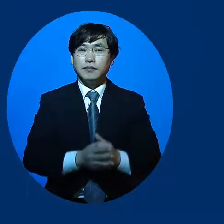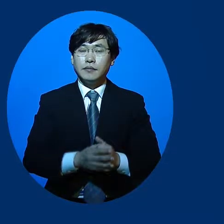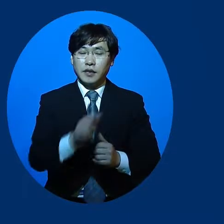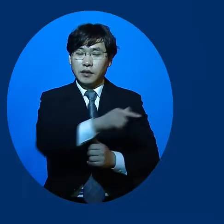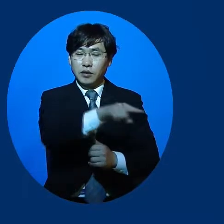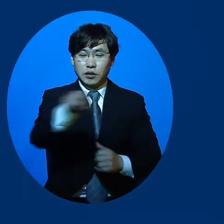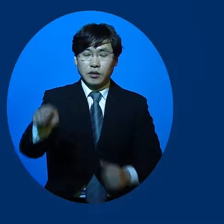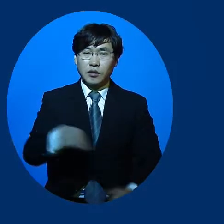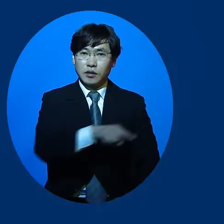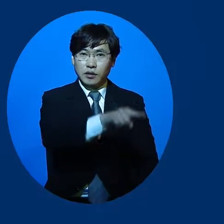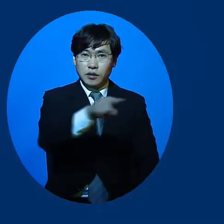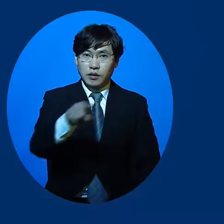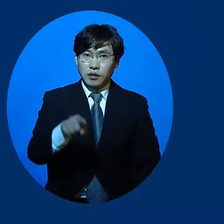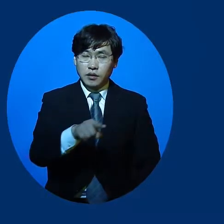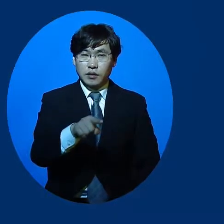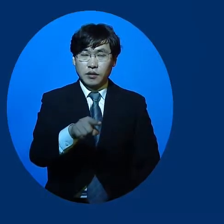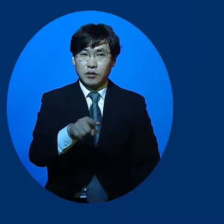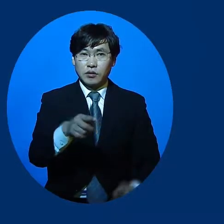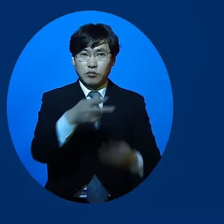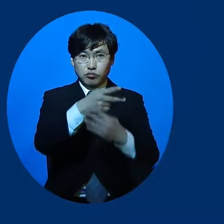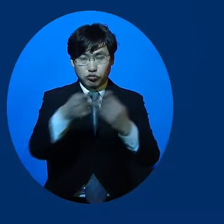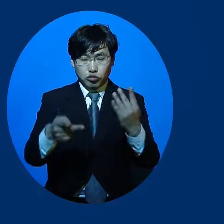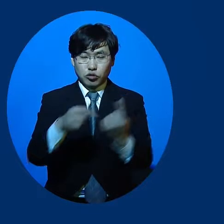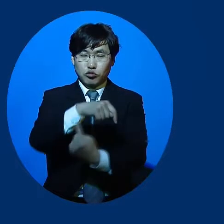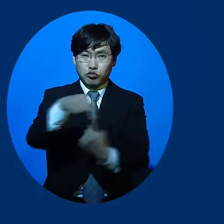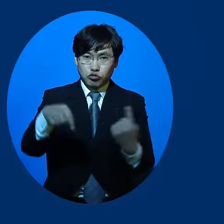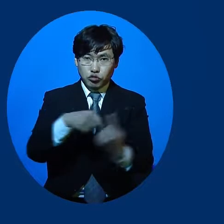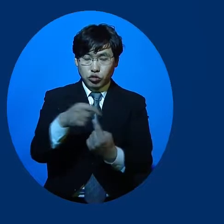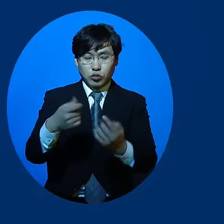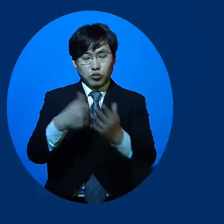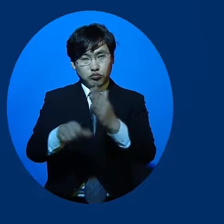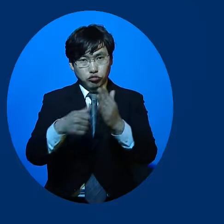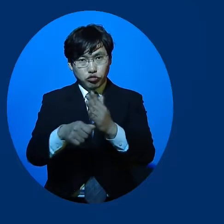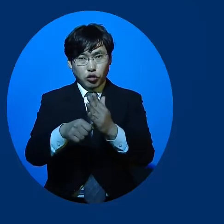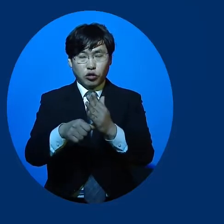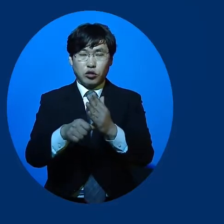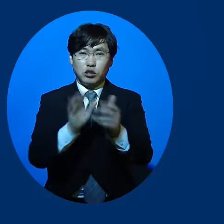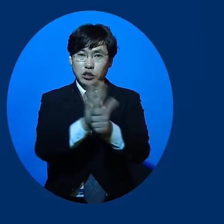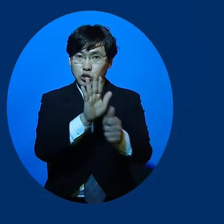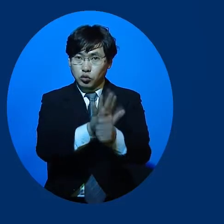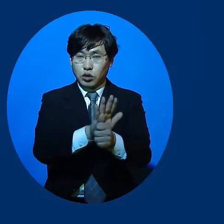이런 그 시설 지도자 프로그램 용품 및 차량 등으로 해서 문제점을 제시하고자 합니다.